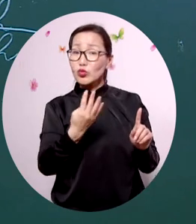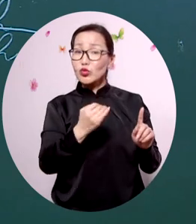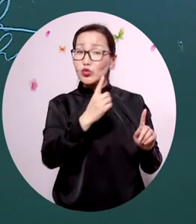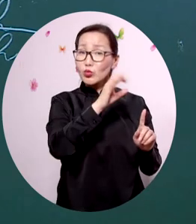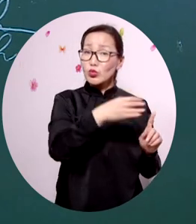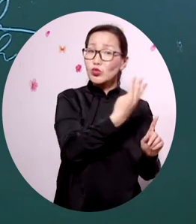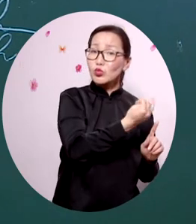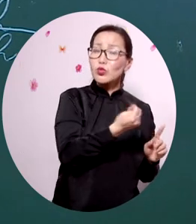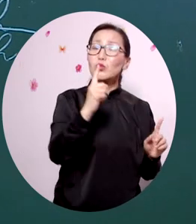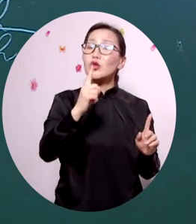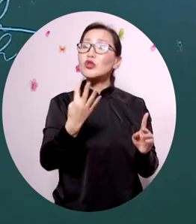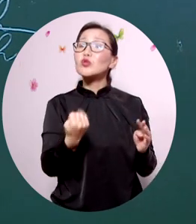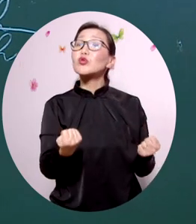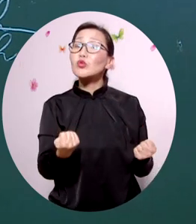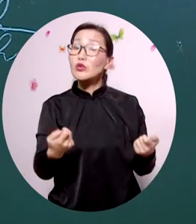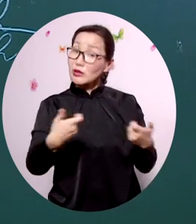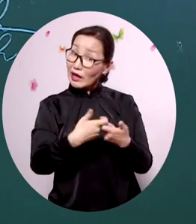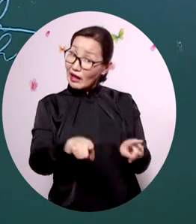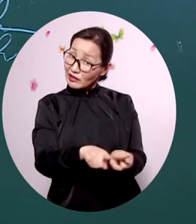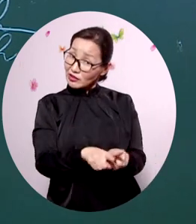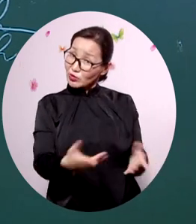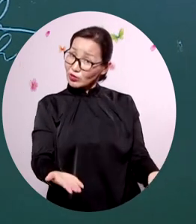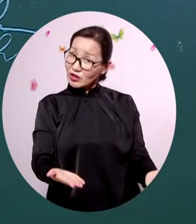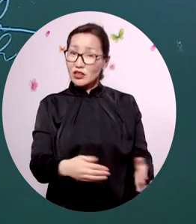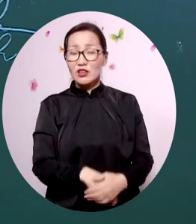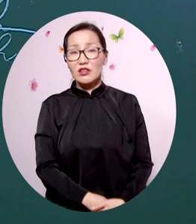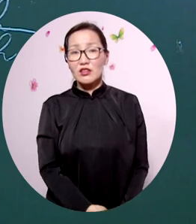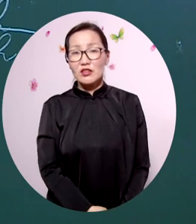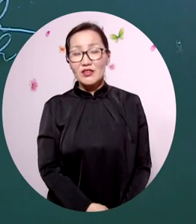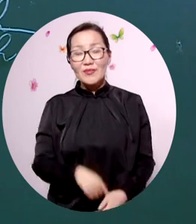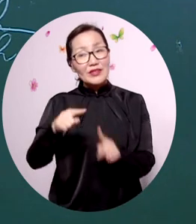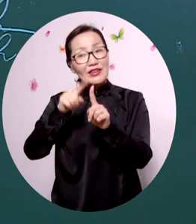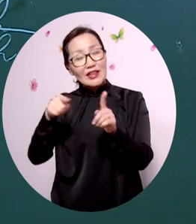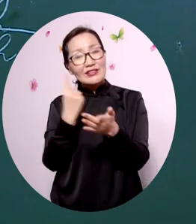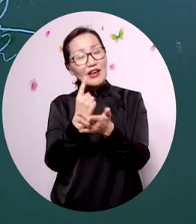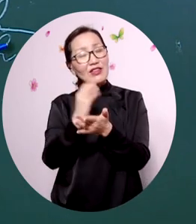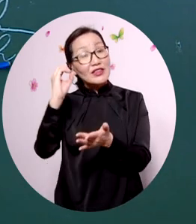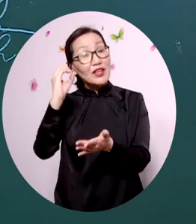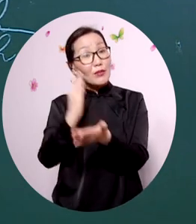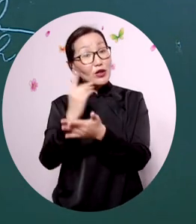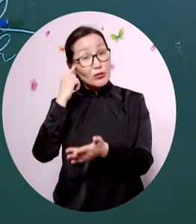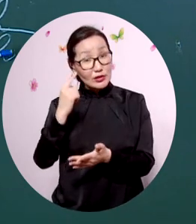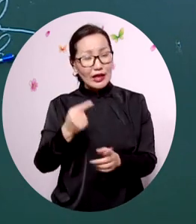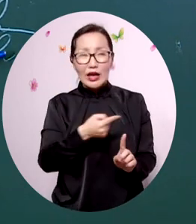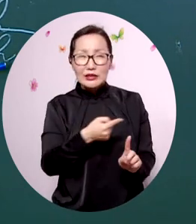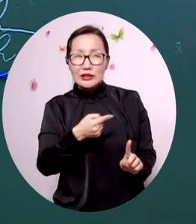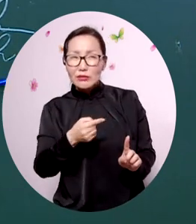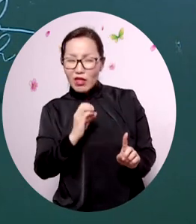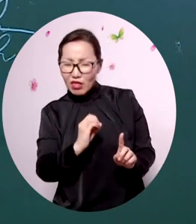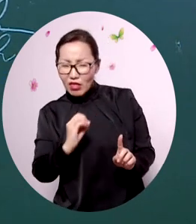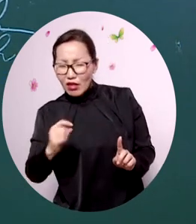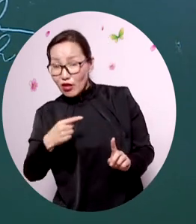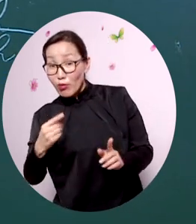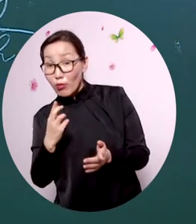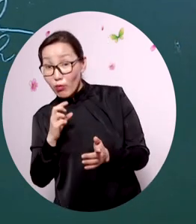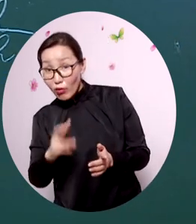140, 1 бүхэл 1400 эднер чинь адилхан шүү дээ. Тэгвэл энэний ард тэг байгаа гэл хэрвээ энд хасаад гарахад тоо үлдээд байх